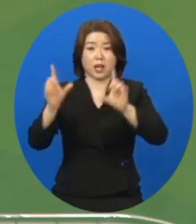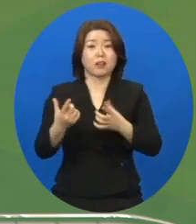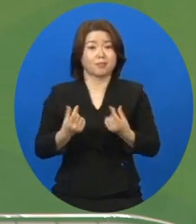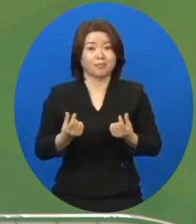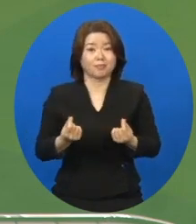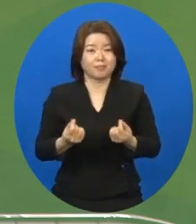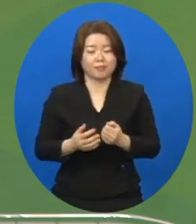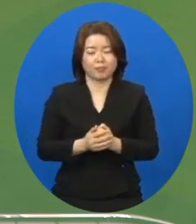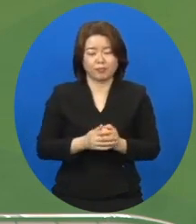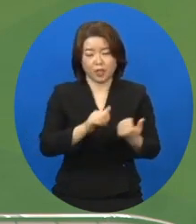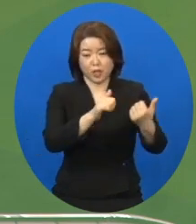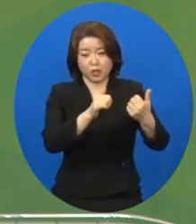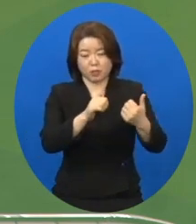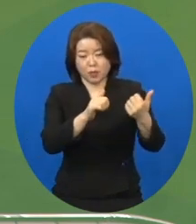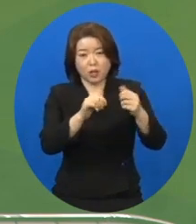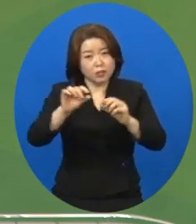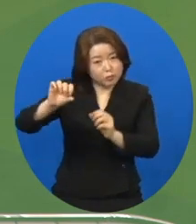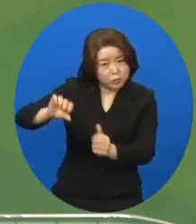요단강은 죽음을 의미하죠.